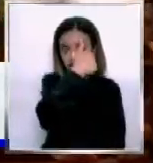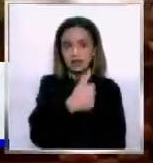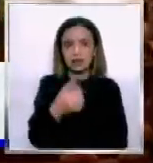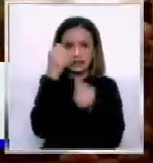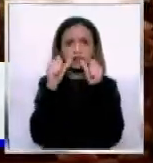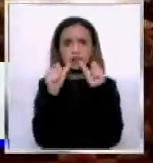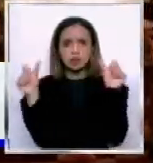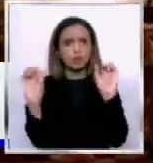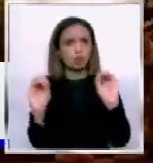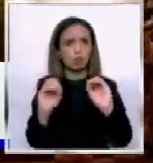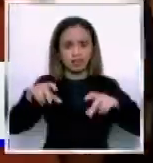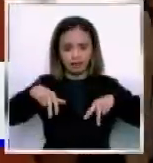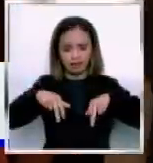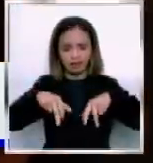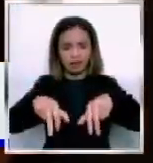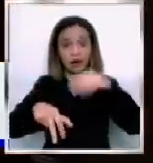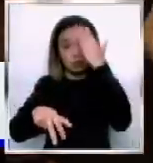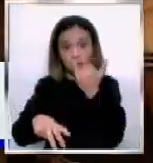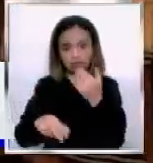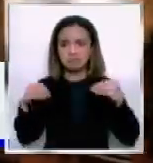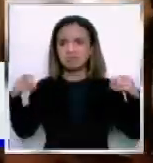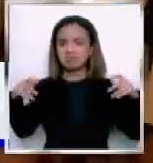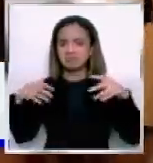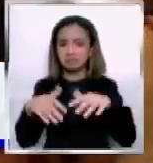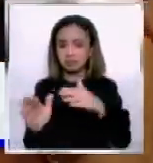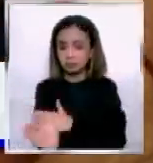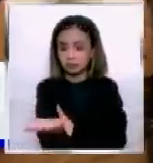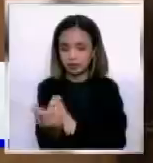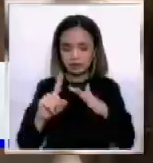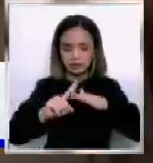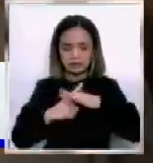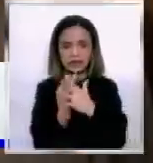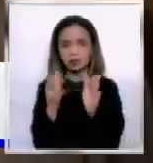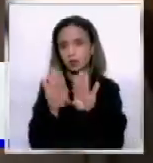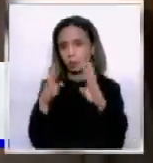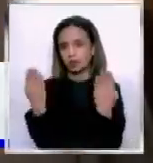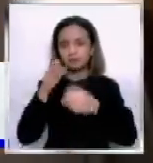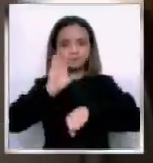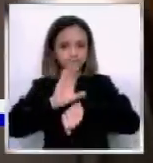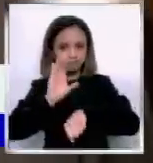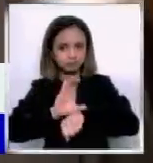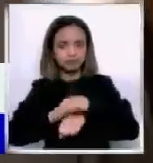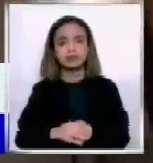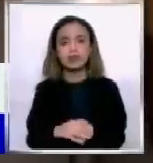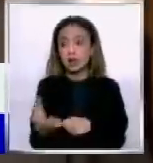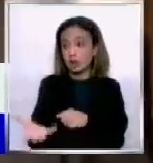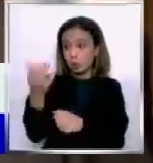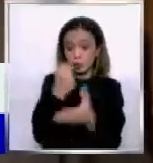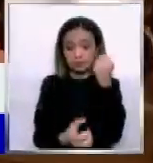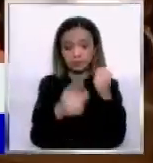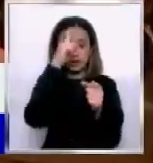tayo. Dahil dumagsa mga deboto, buong madaling araw binuksan ang simbahan. Yung kanilang faith at saka yung devotion nila, hindi mo